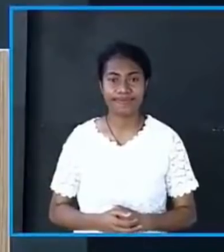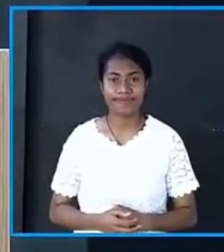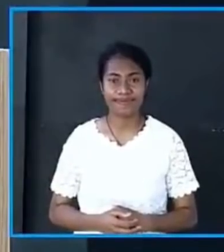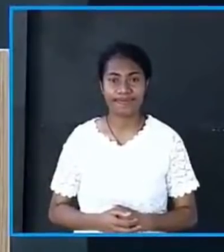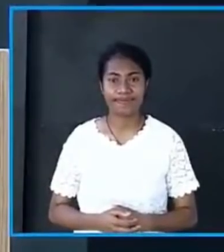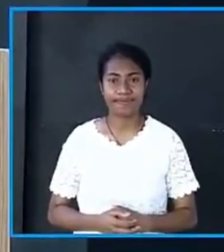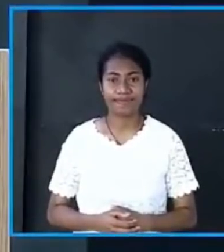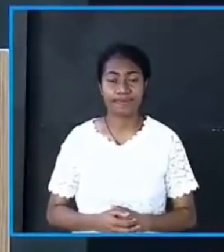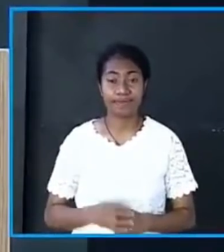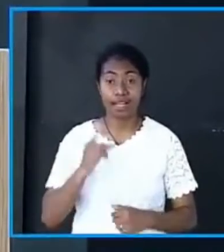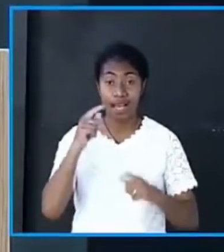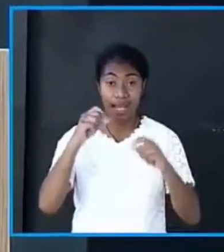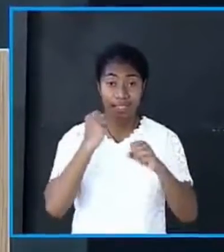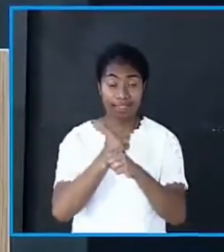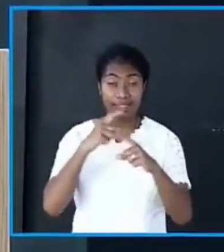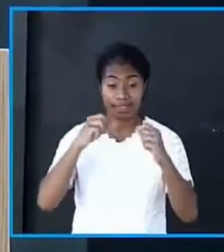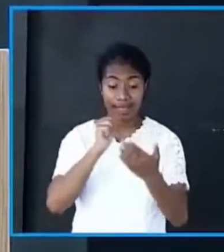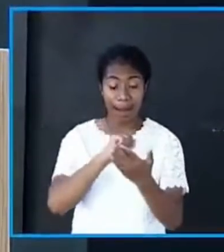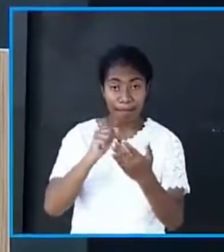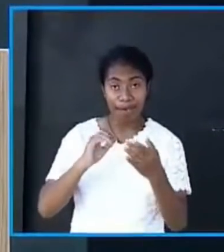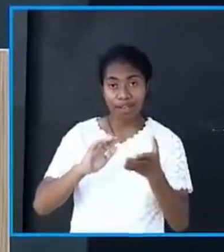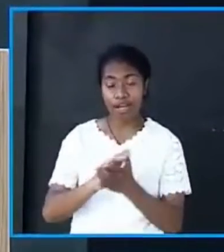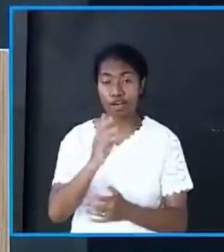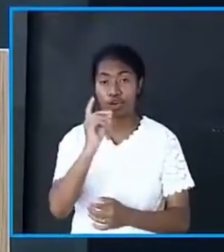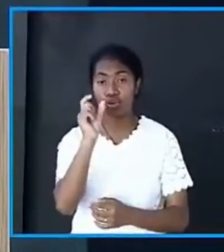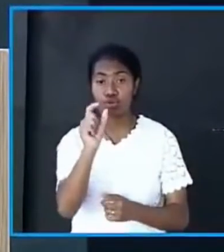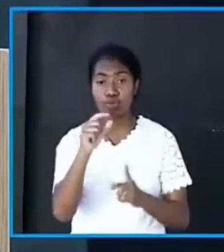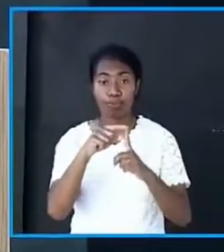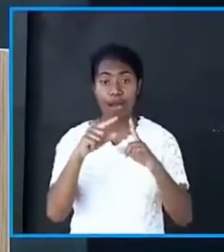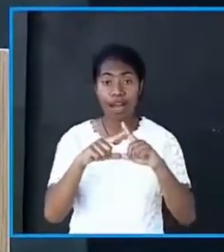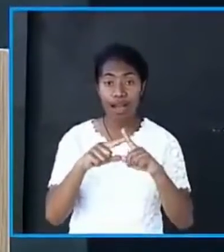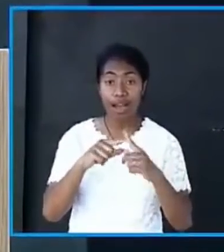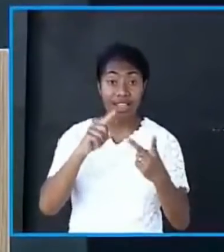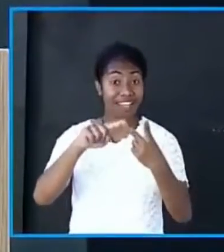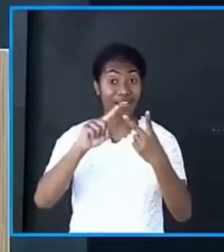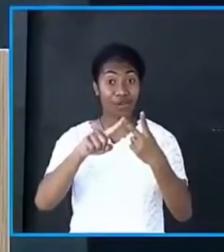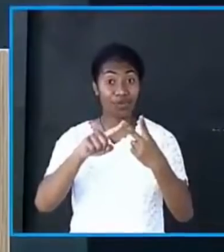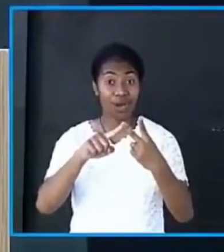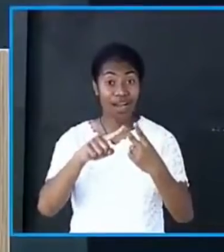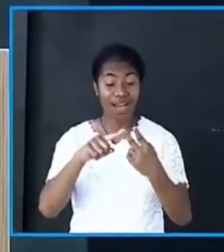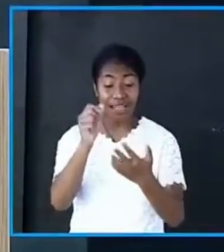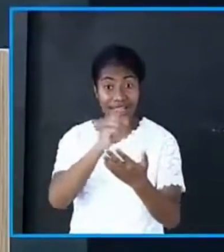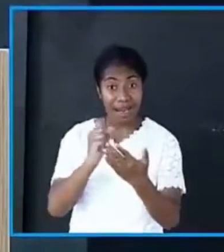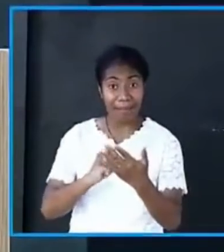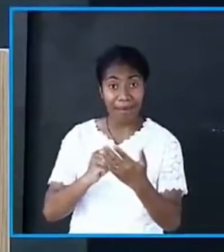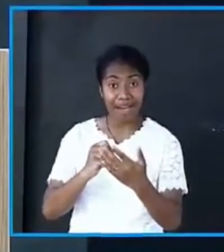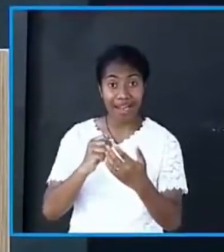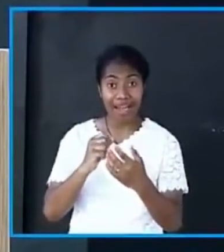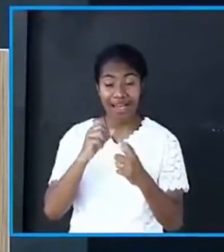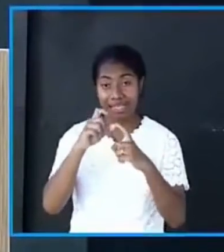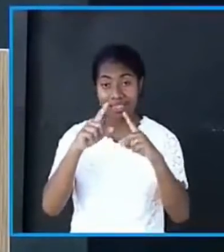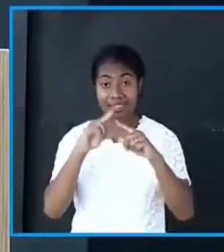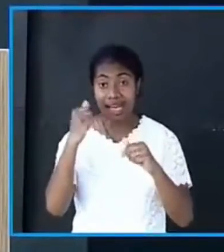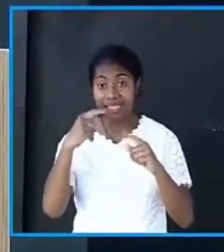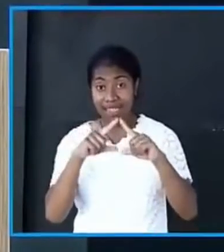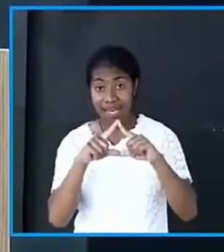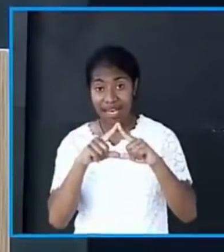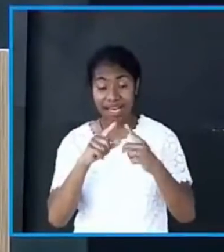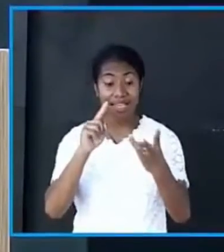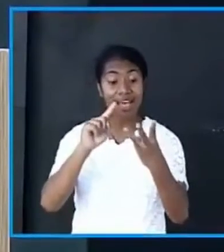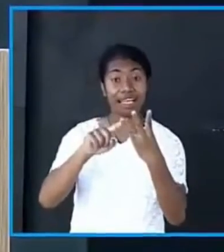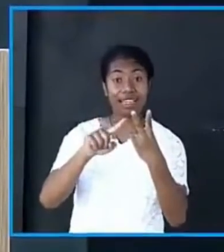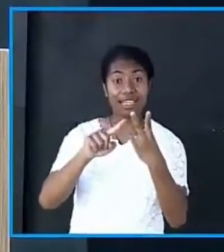gambar dan rupa gambar saja rupa saja gambar dan rupa muncul lagi